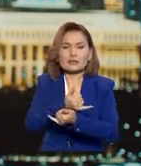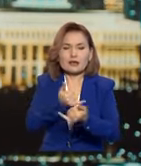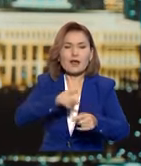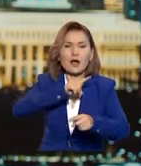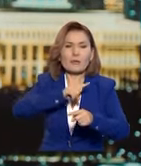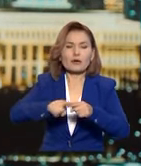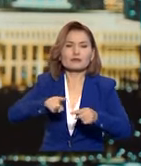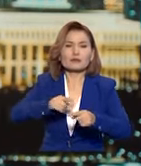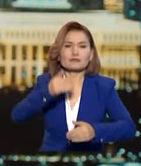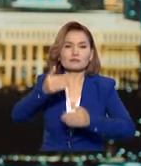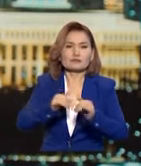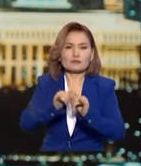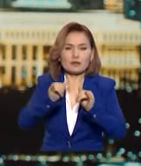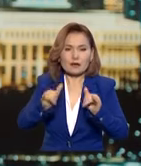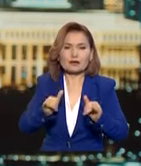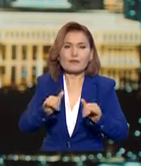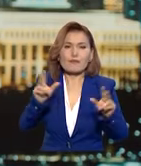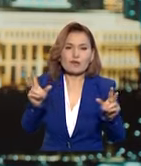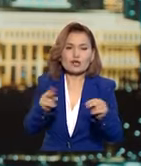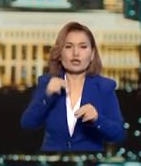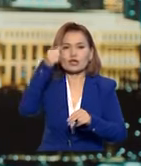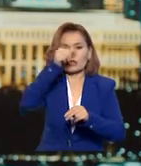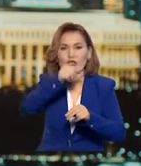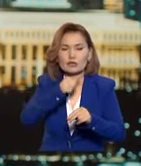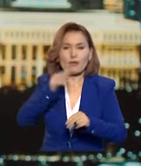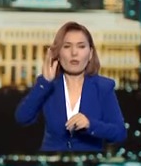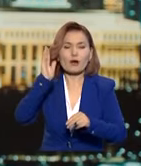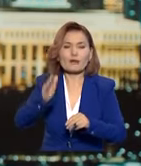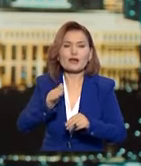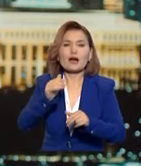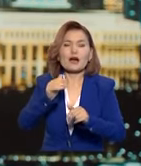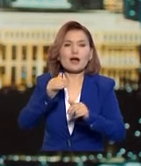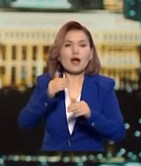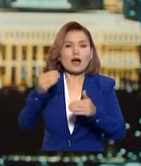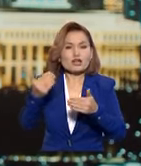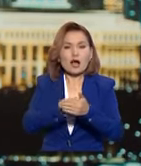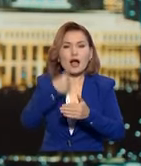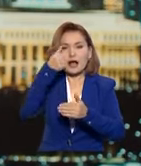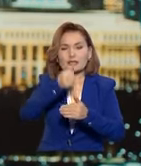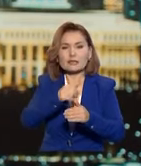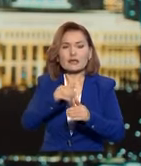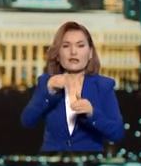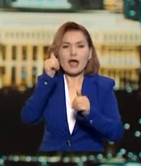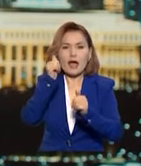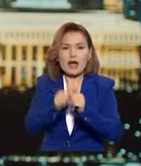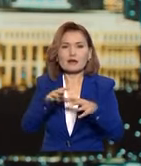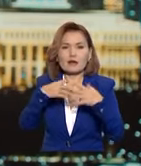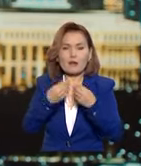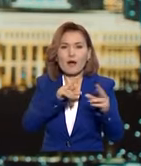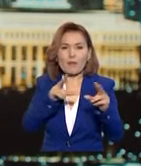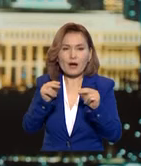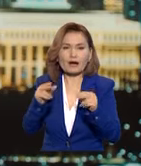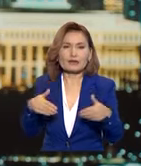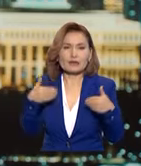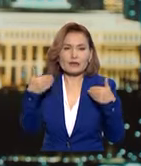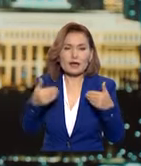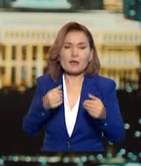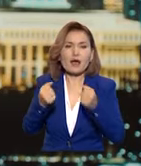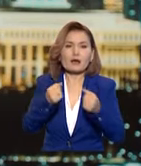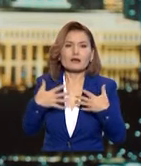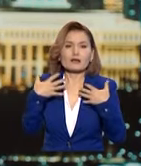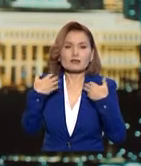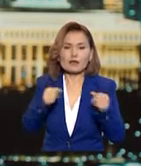қарқынмен дамитын берекелі жыл болсын. Жаңа жылда әр шаңырақ шаттыққа кенелсін. Баршаңызға амандық,